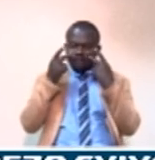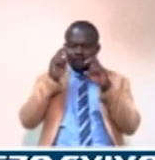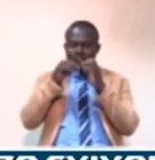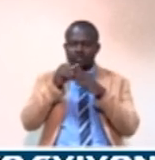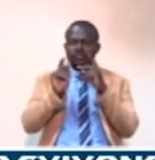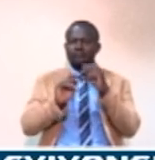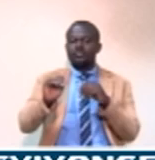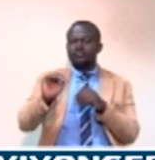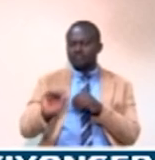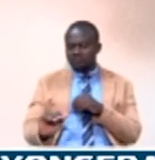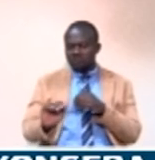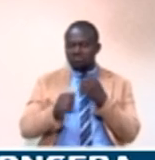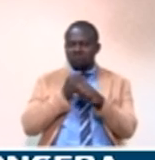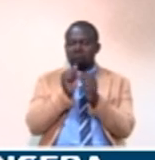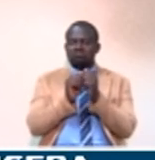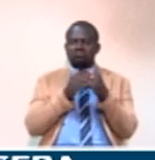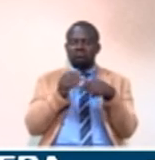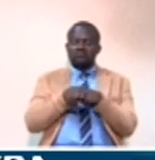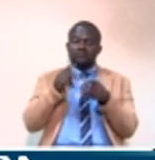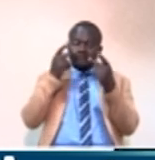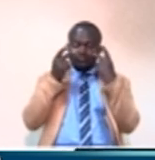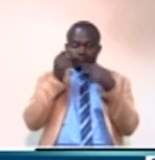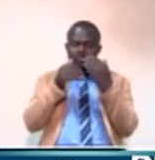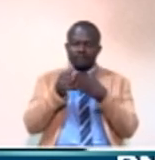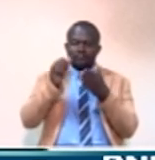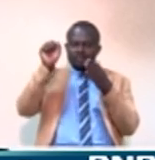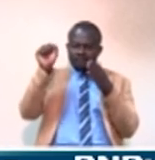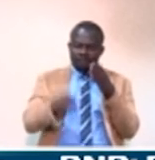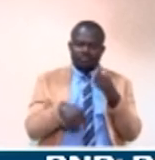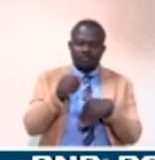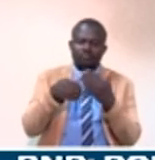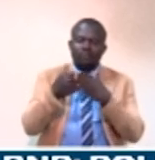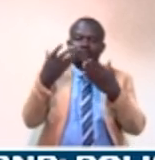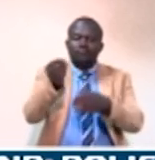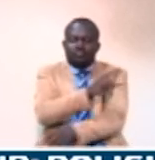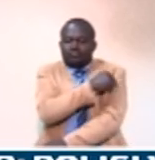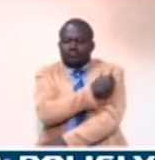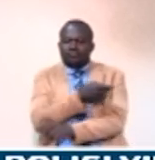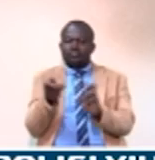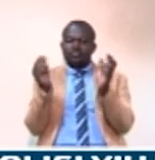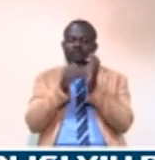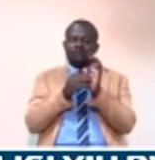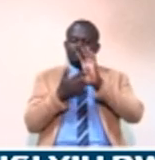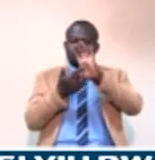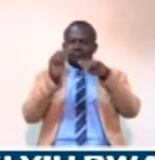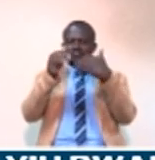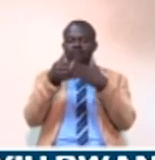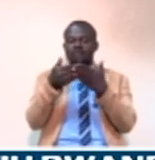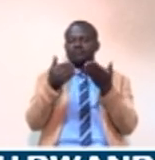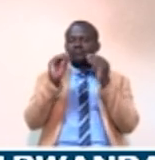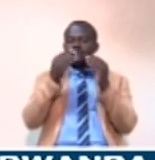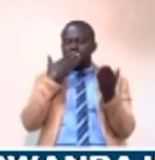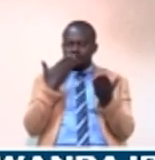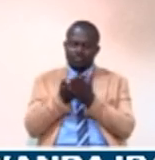bakiri batoya imyaka 19 nuko mwabibonye n'abakiri bato bashobora kuba bajya mu bitaro, ndetse binatwereka yuko ari icyigisho